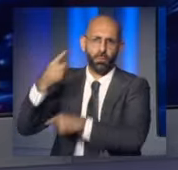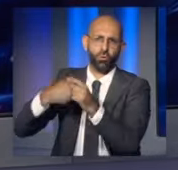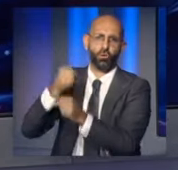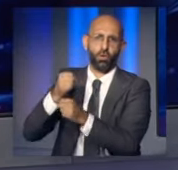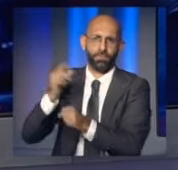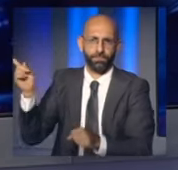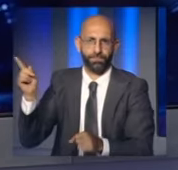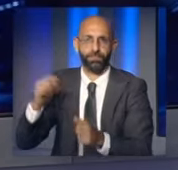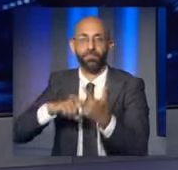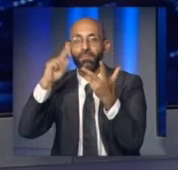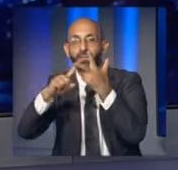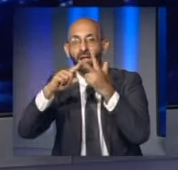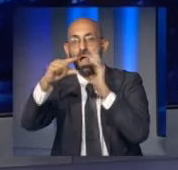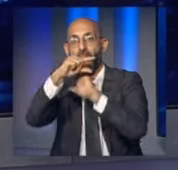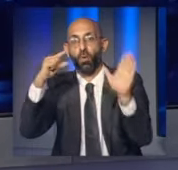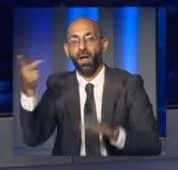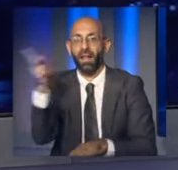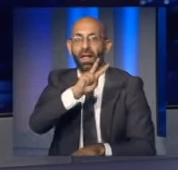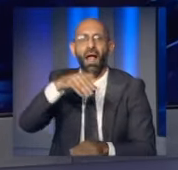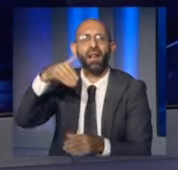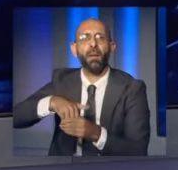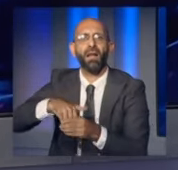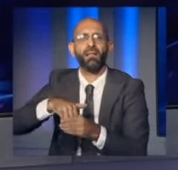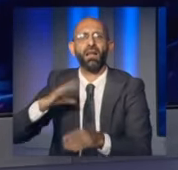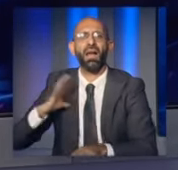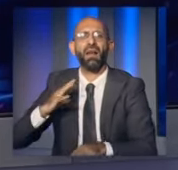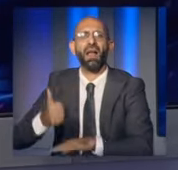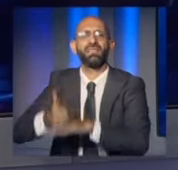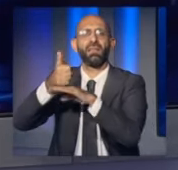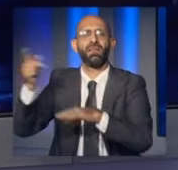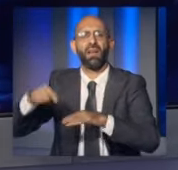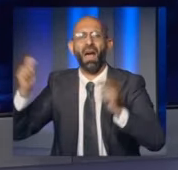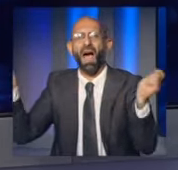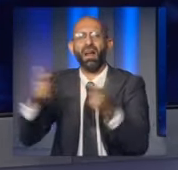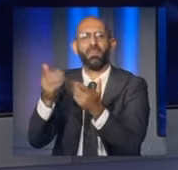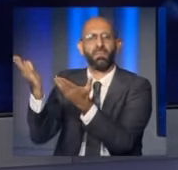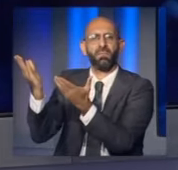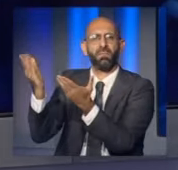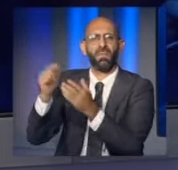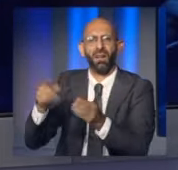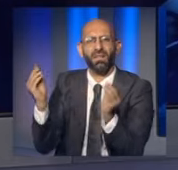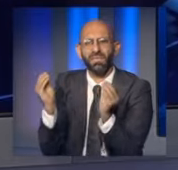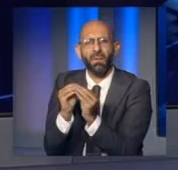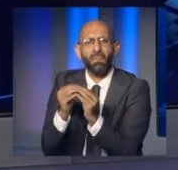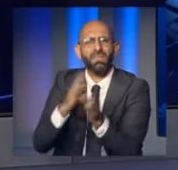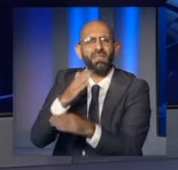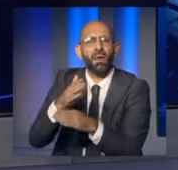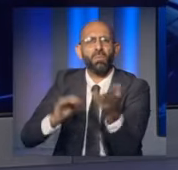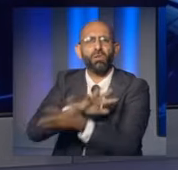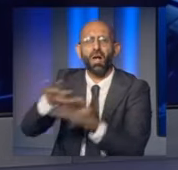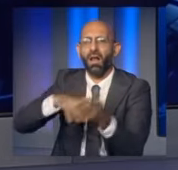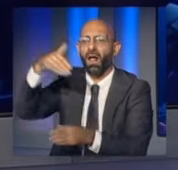الإيراني. رافضاً ربط الانتخاب الرئاسي بحرب غزة الراعي، لا يوجد أي سبب